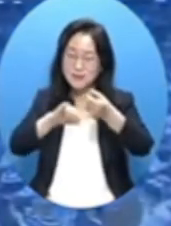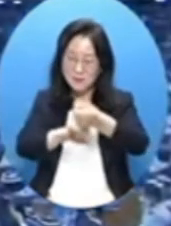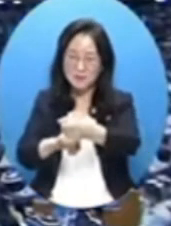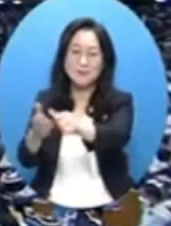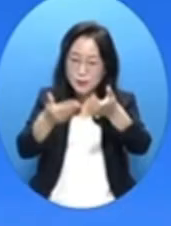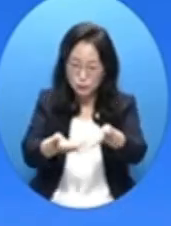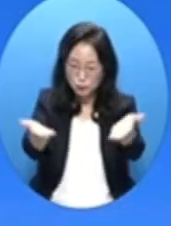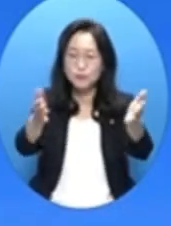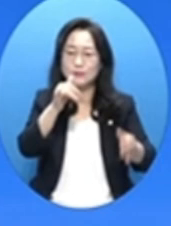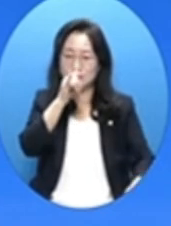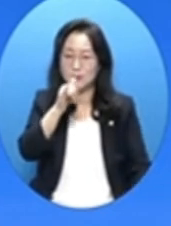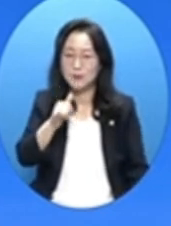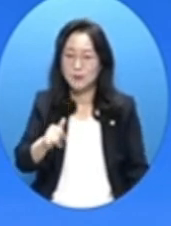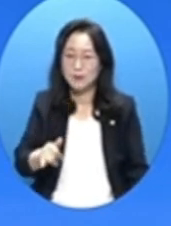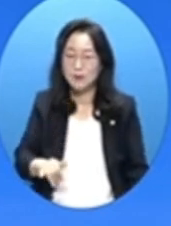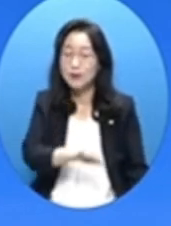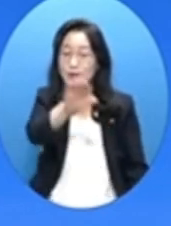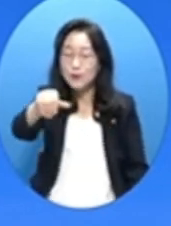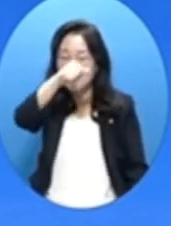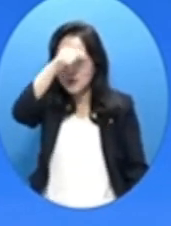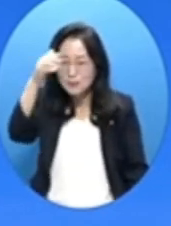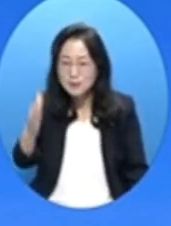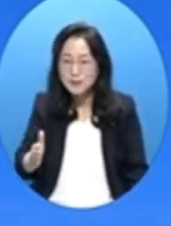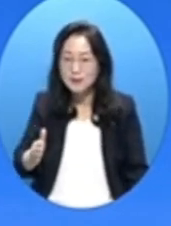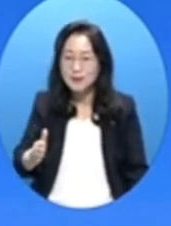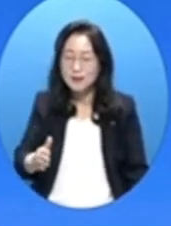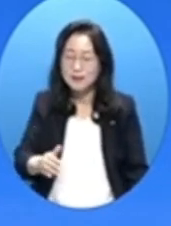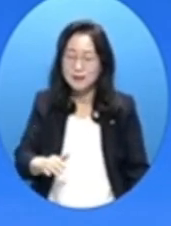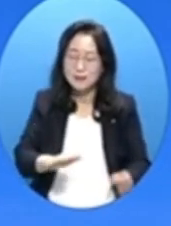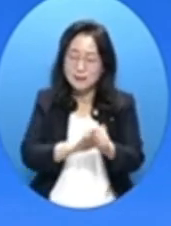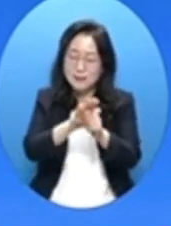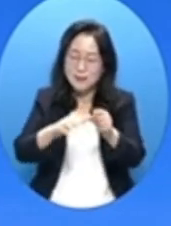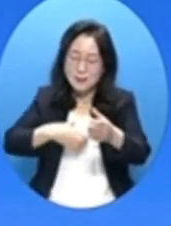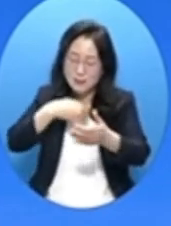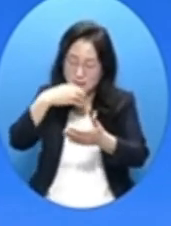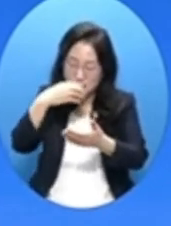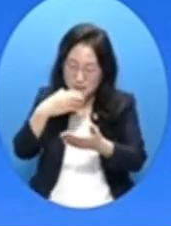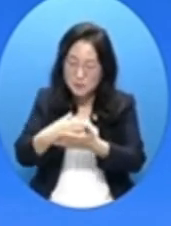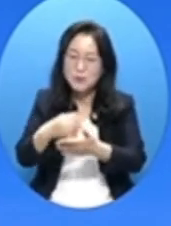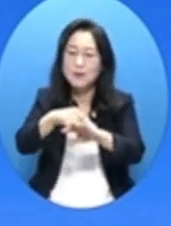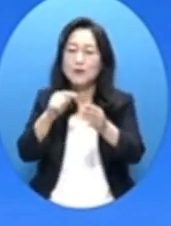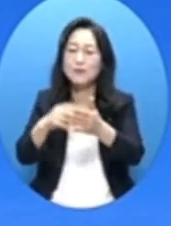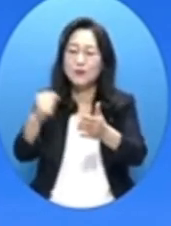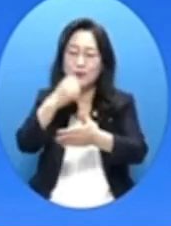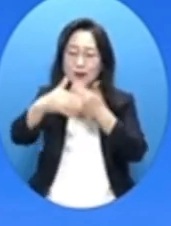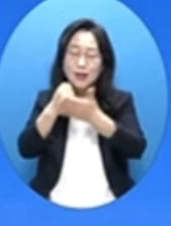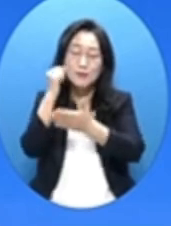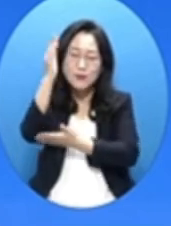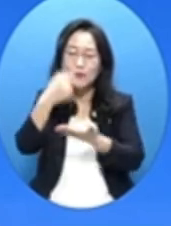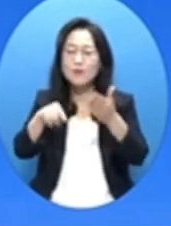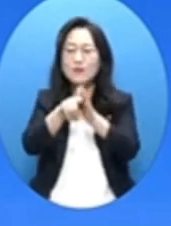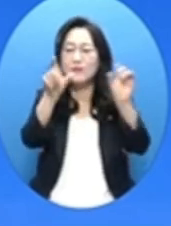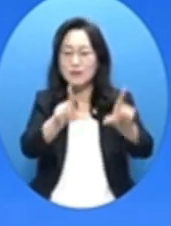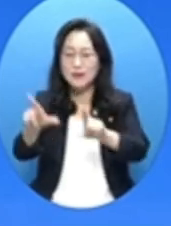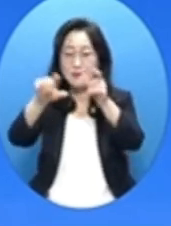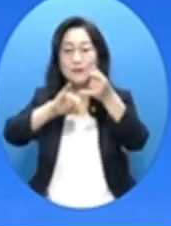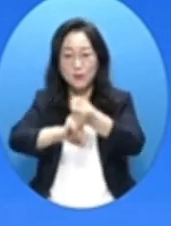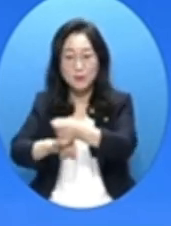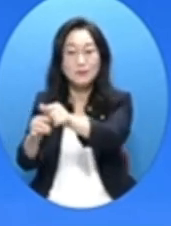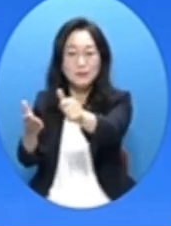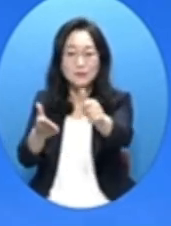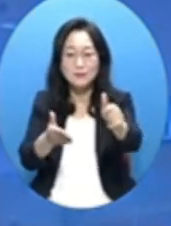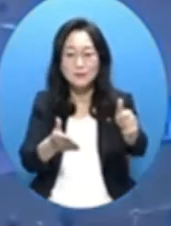할 것입니다. 그러므로 우리가 한평생 이 사랑에 감격하면서 하나님의 영광에 살아가는 우리 모두가 되어야 할